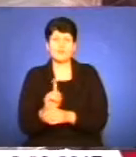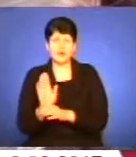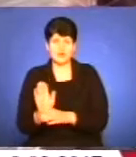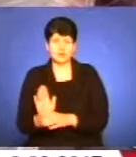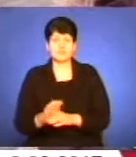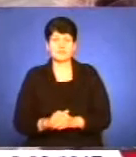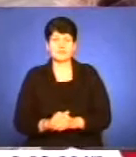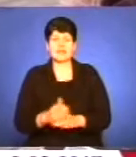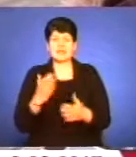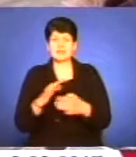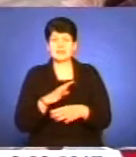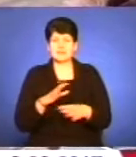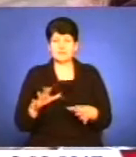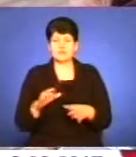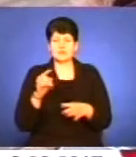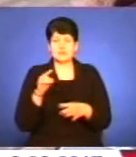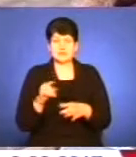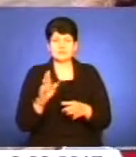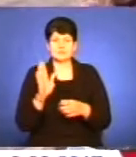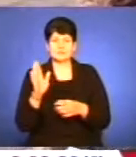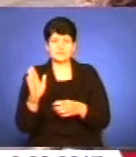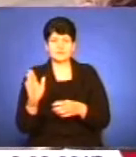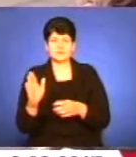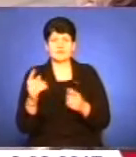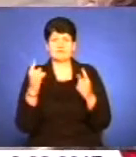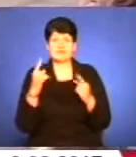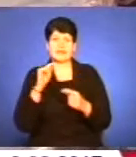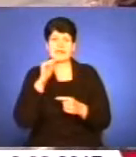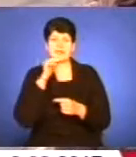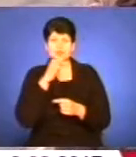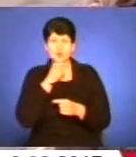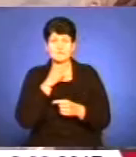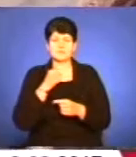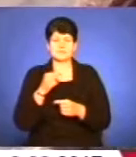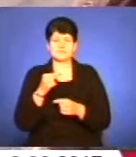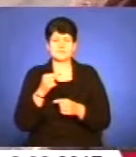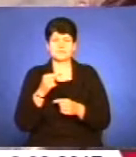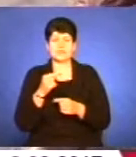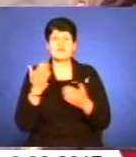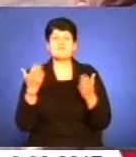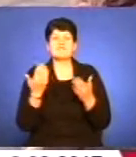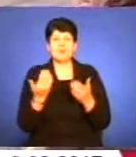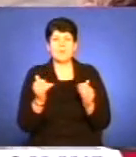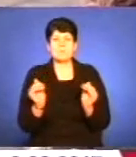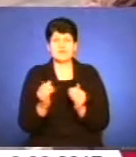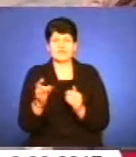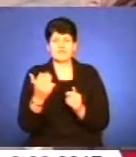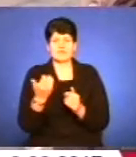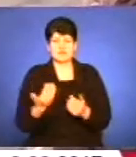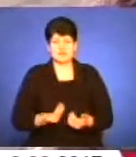Нормально. Як би там не було, то там таке досить буде велика економія і там вже буде. А в якому мікрорайоні ви